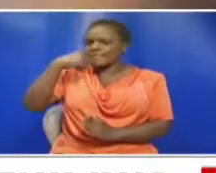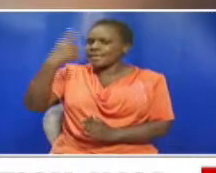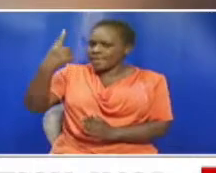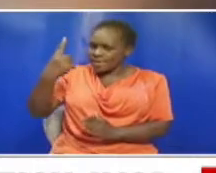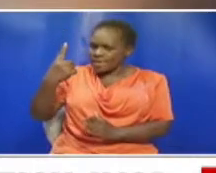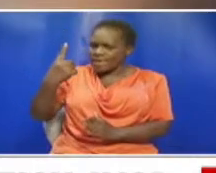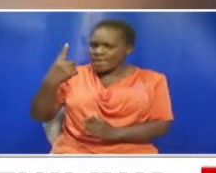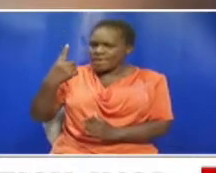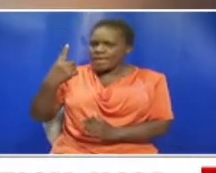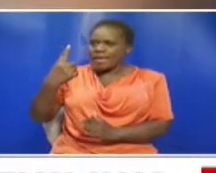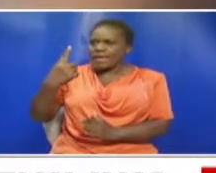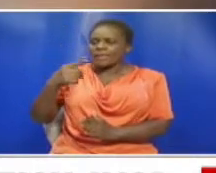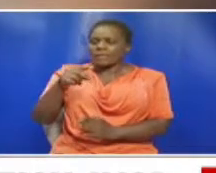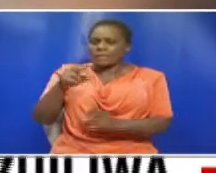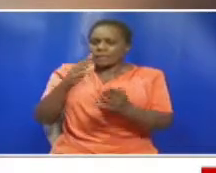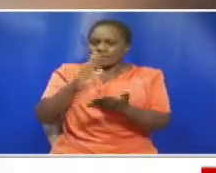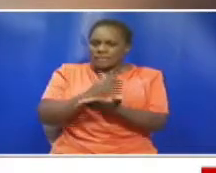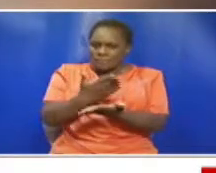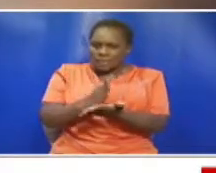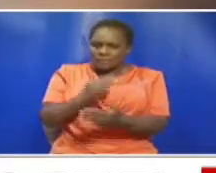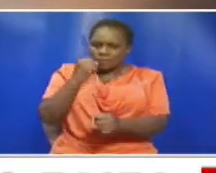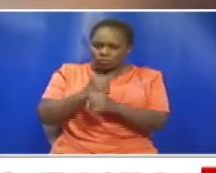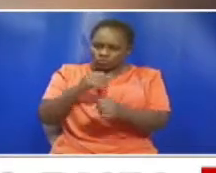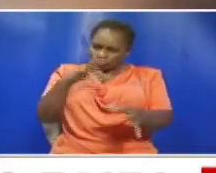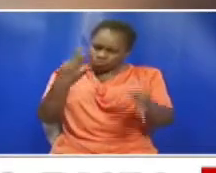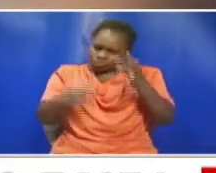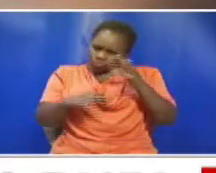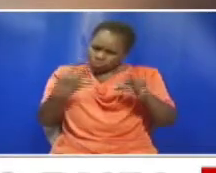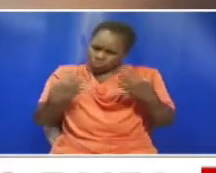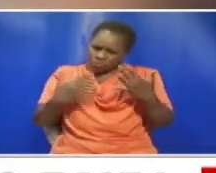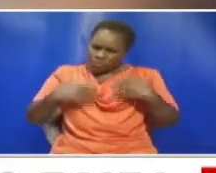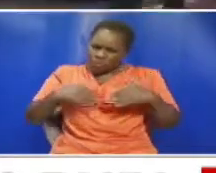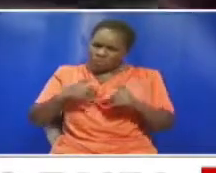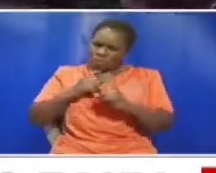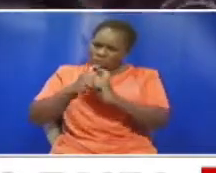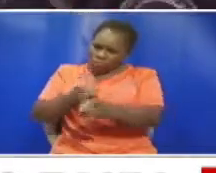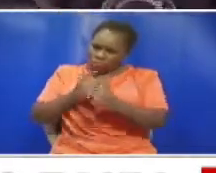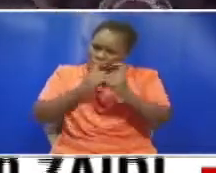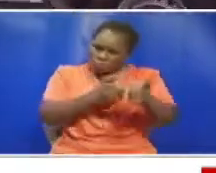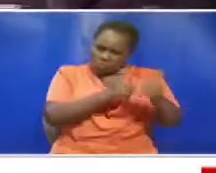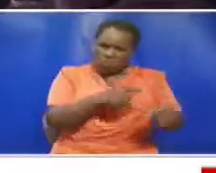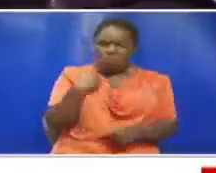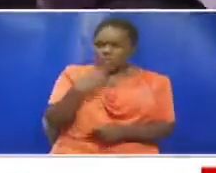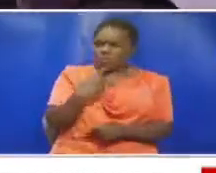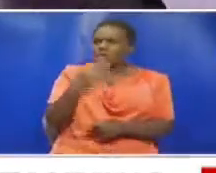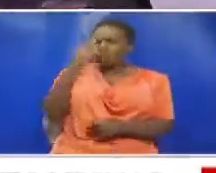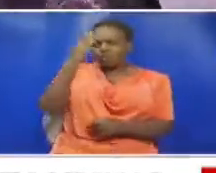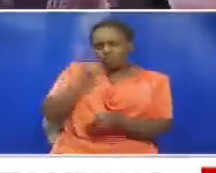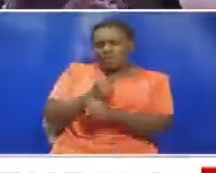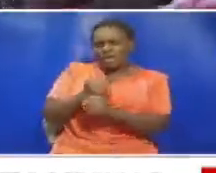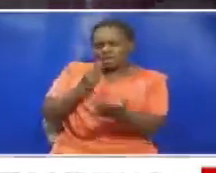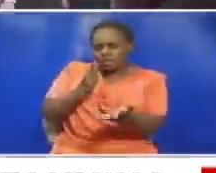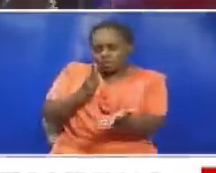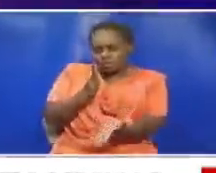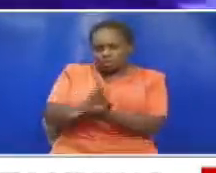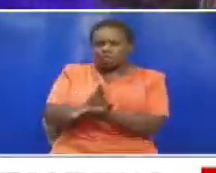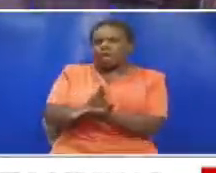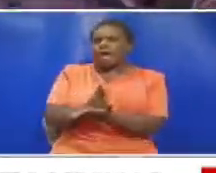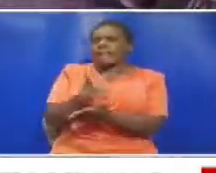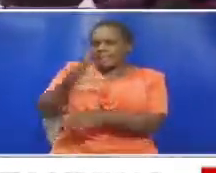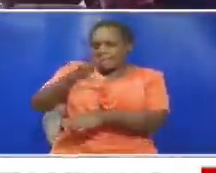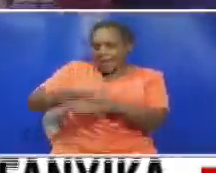Shioso amesema bado idara hiyo inafanya tathmini kuhusu wanaostahili kupokea zawadi hiyo ili kuhakikisha kuwa